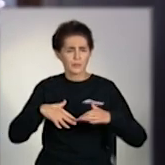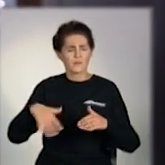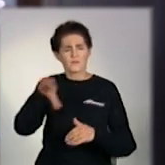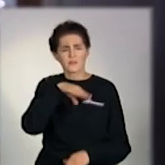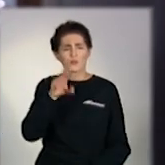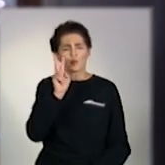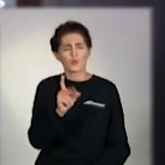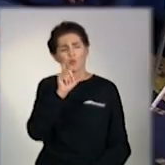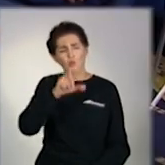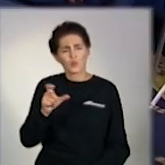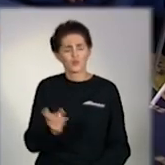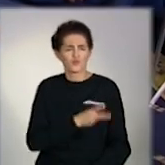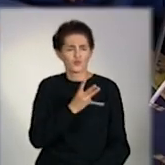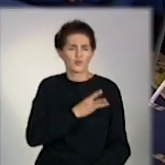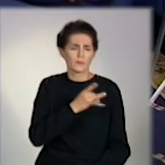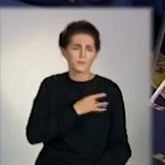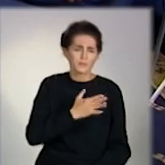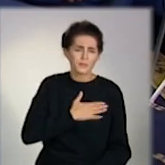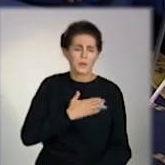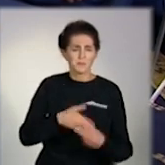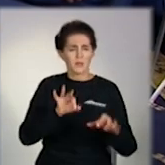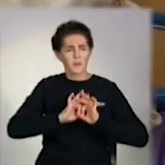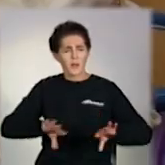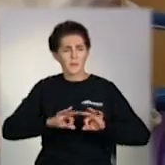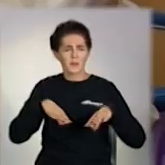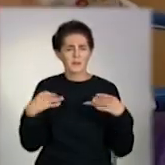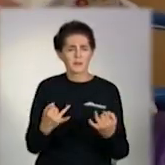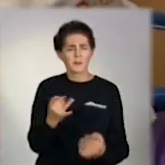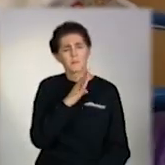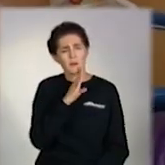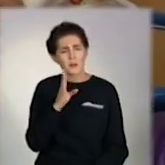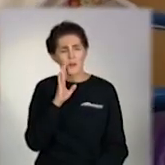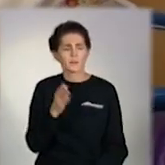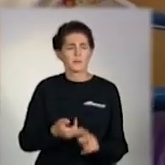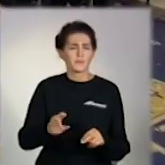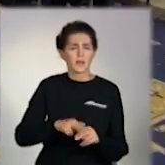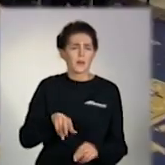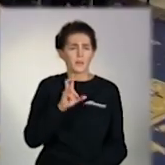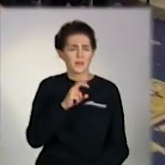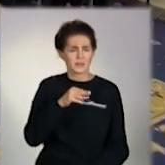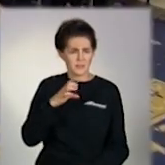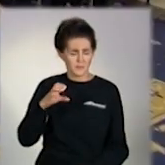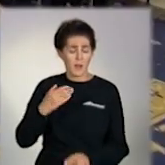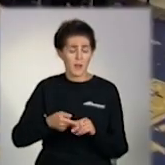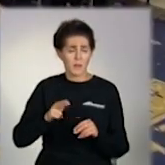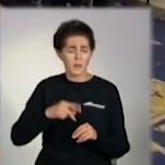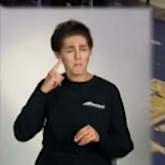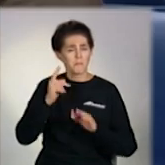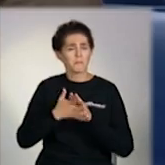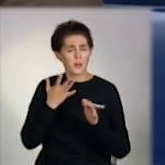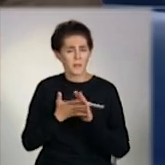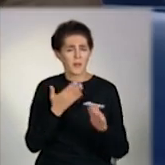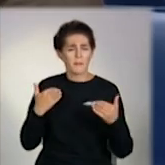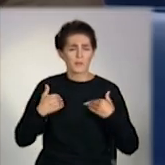люди, які хочуть усиновити дітей. Слухаю вот цих чудесних мам, прийомних в ДБСТ, я, звісно, розумію, що мені